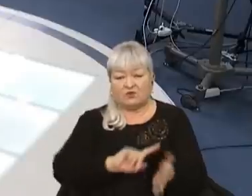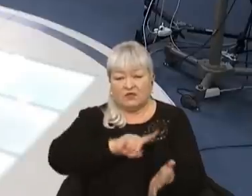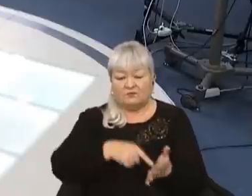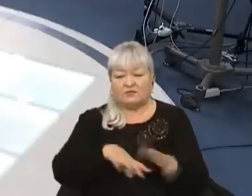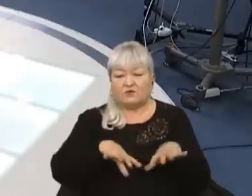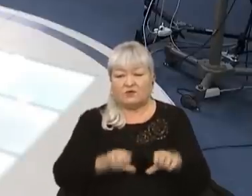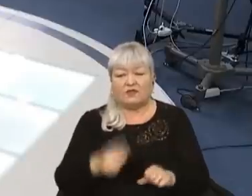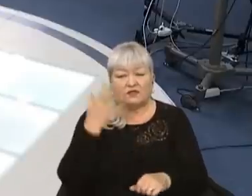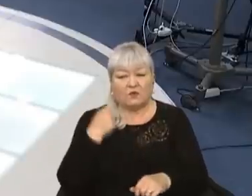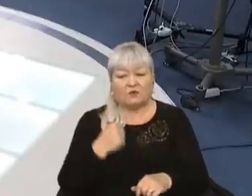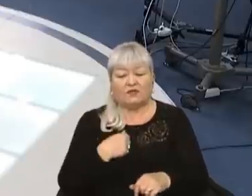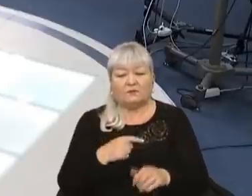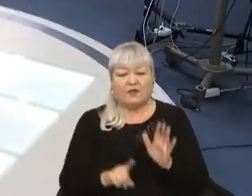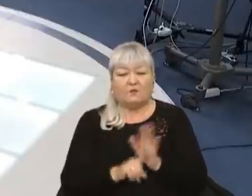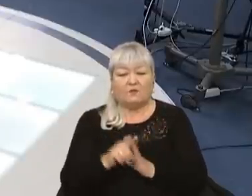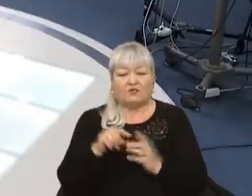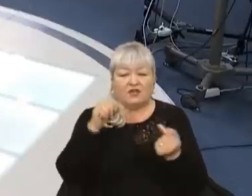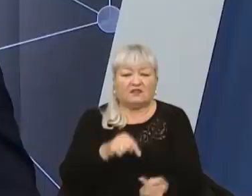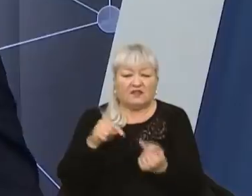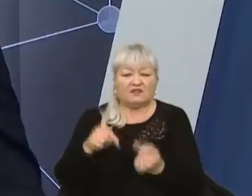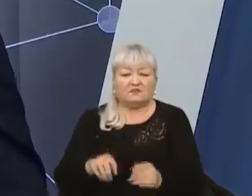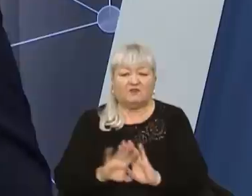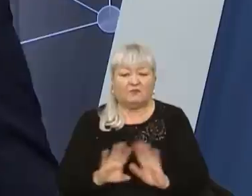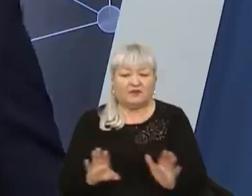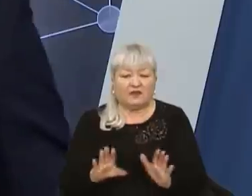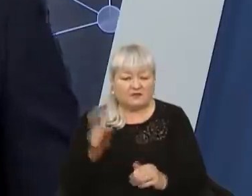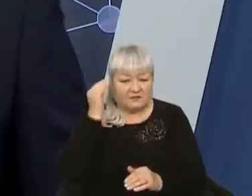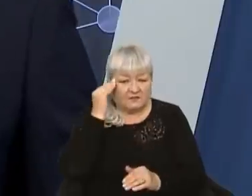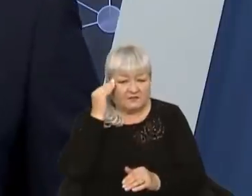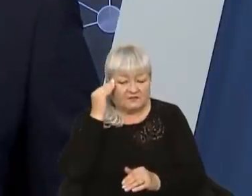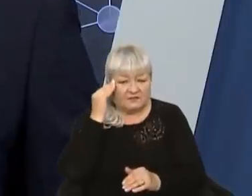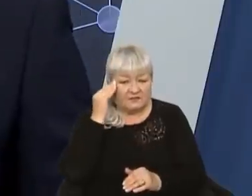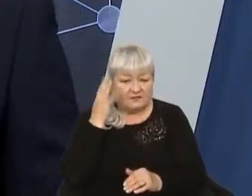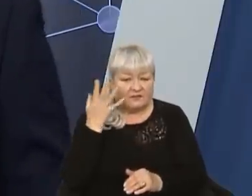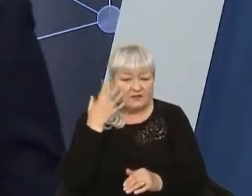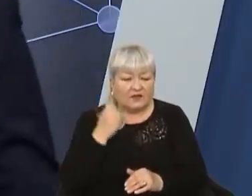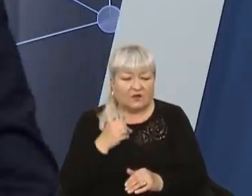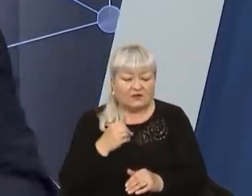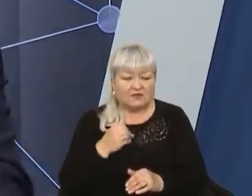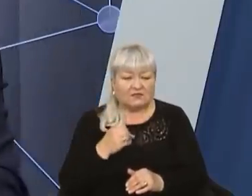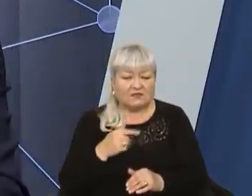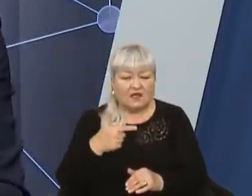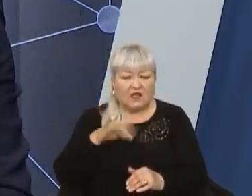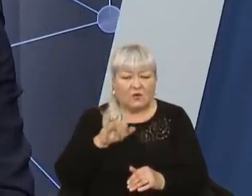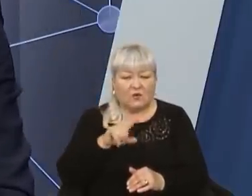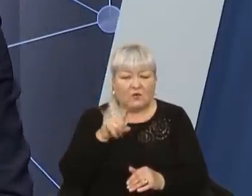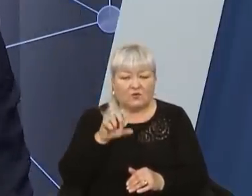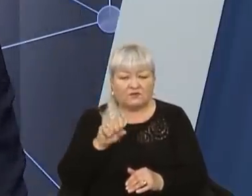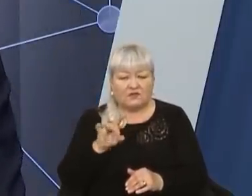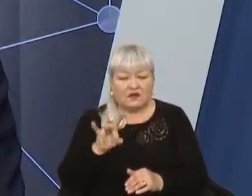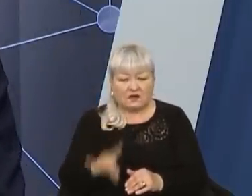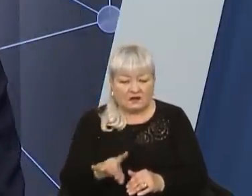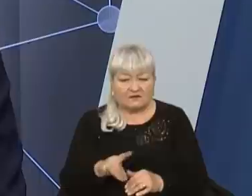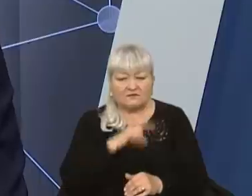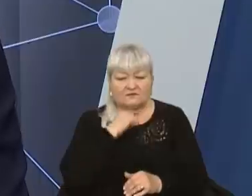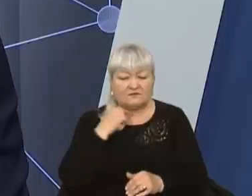влади, коли у нас не почали не співпадати цінності. Колись Блаженніший Гузар говорив про те, що влада